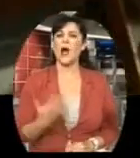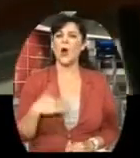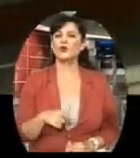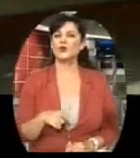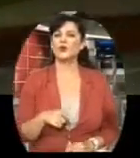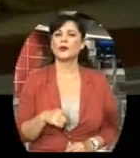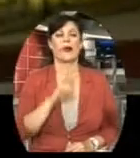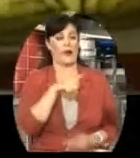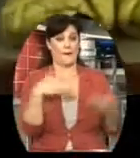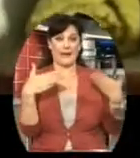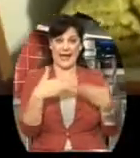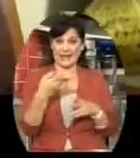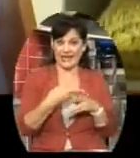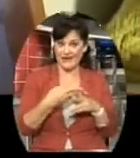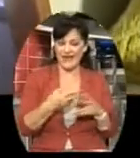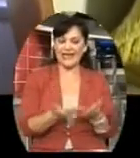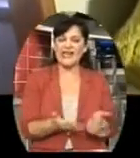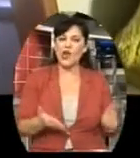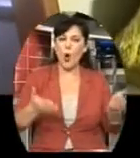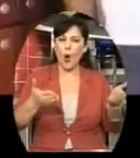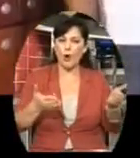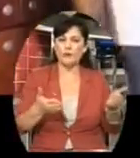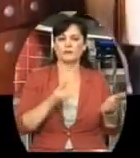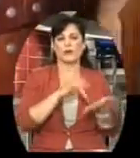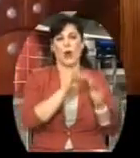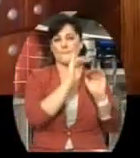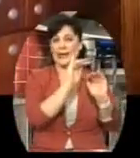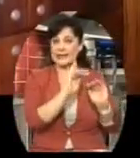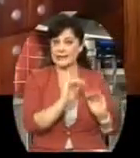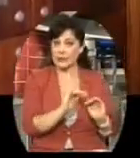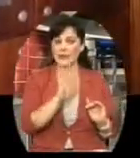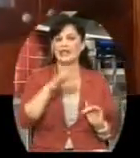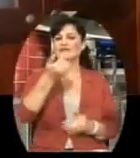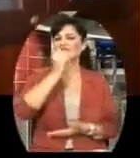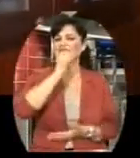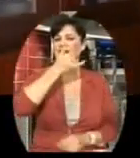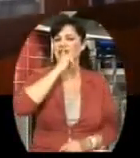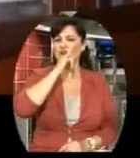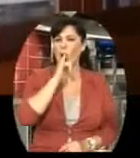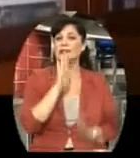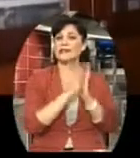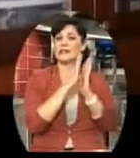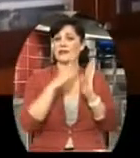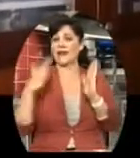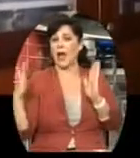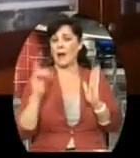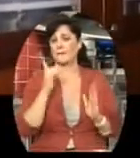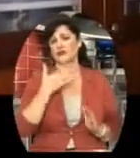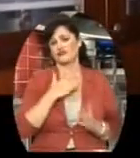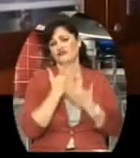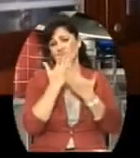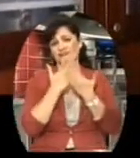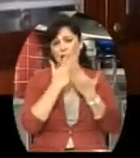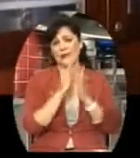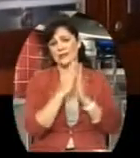יש לנו פינת קפה, יש לנו קיור, שטחי אחסון, יש לנו בר משקאות וספרייה למי שרוצה לקרוא